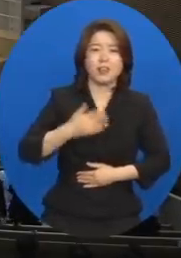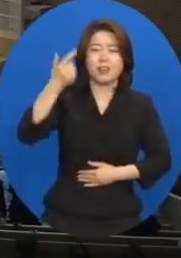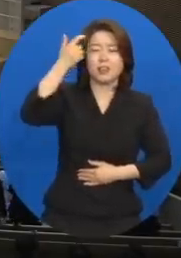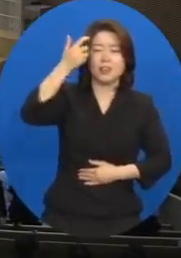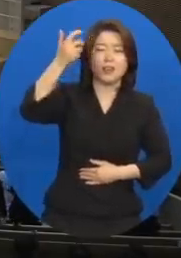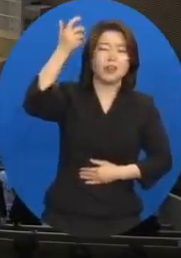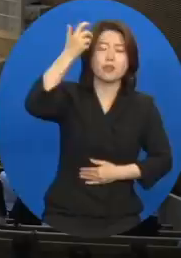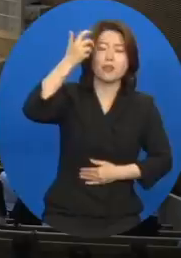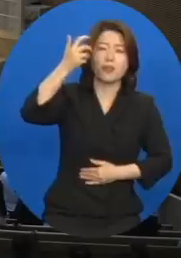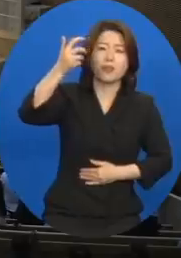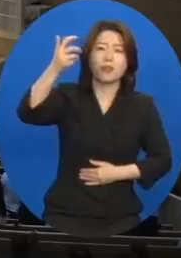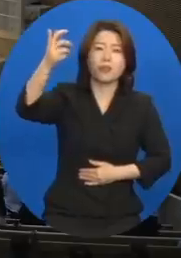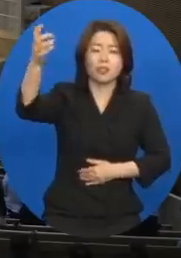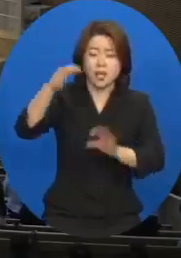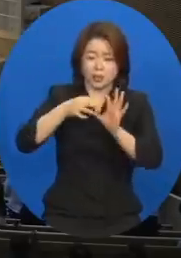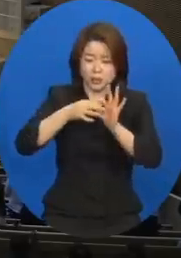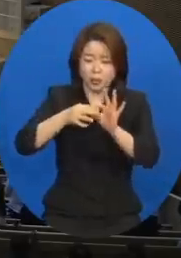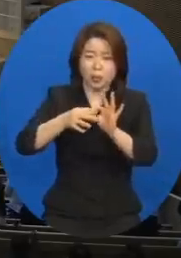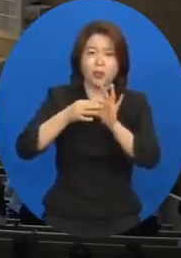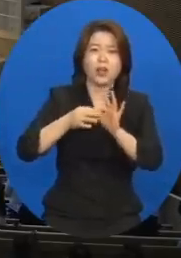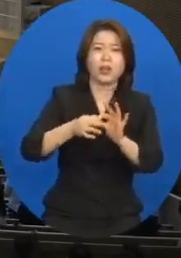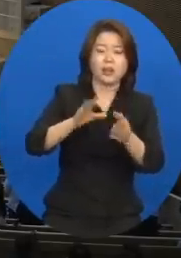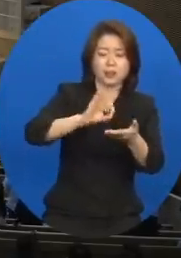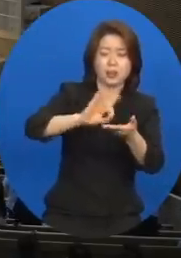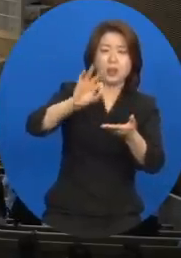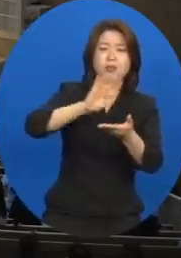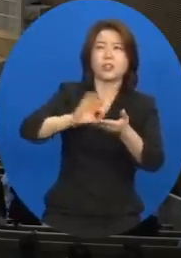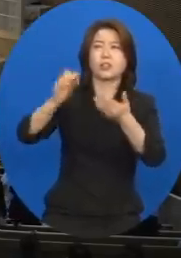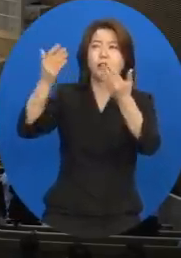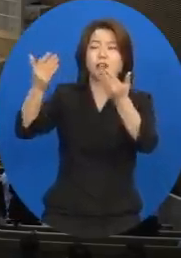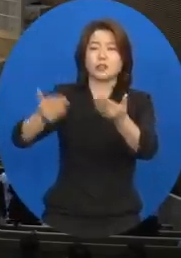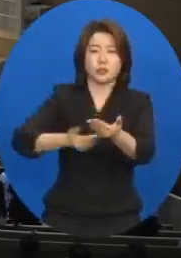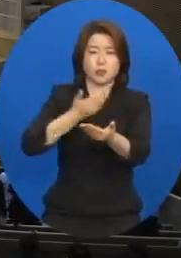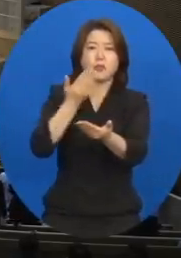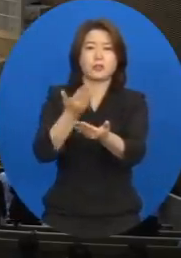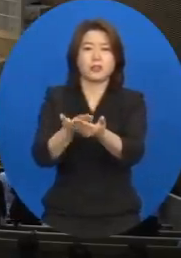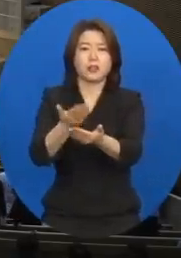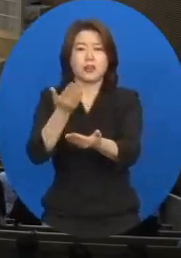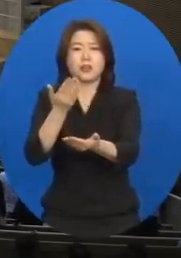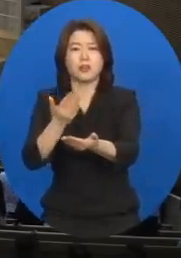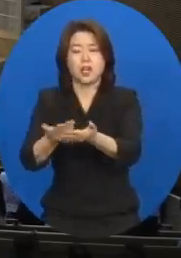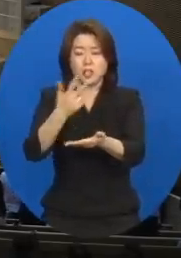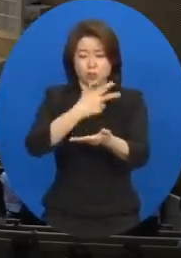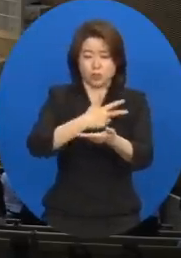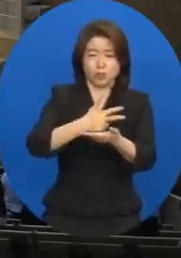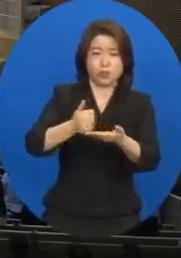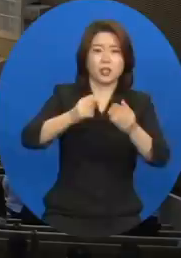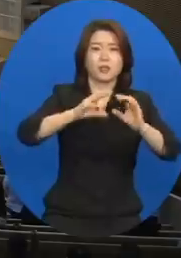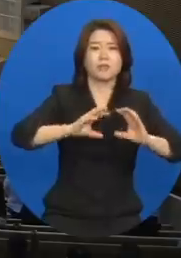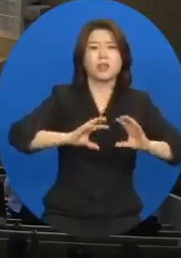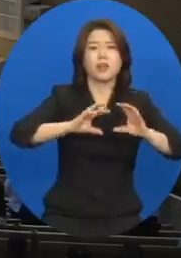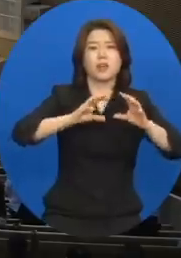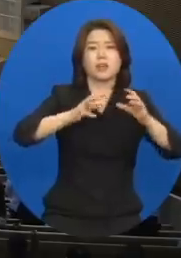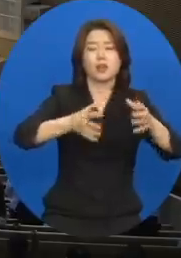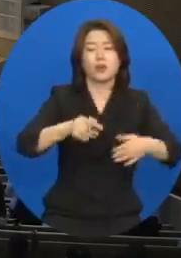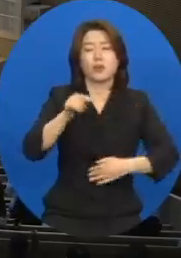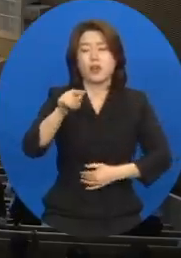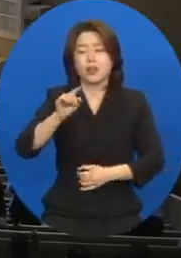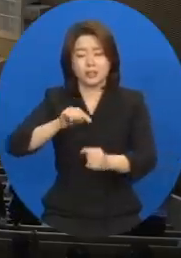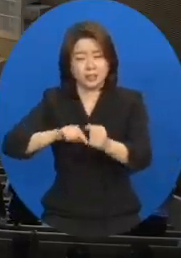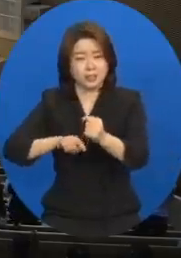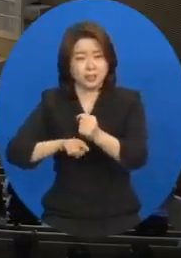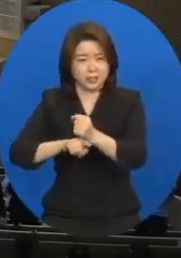연약한 내 영혼 봉하여 일하소서. 주님